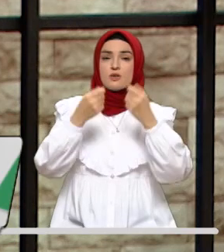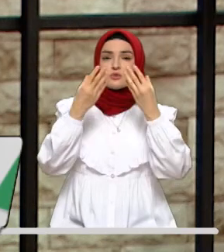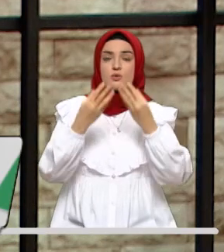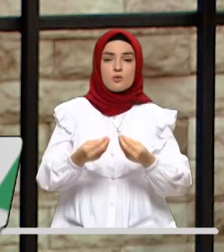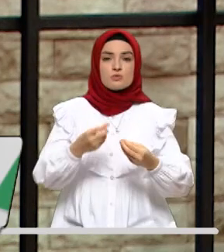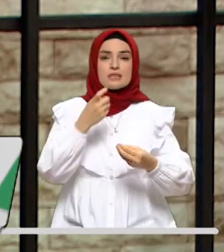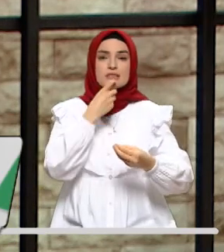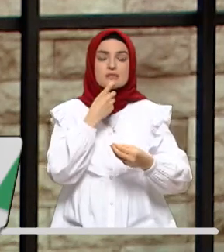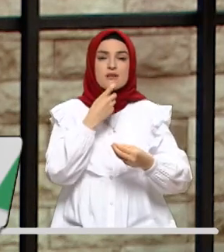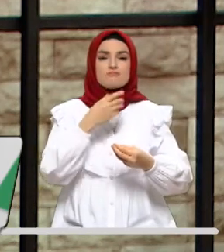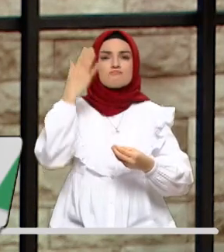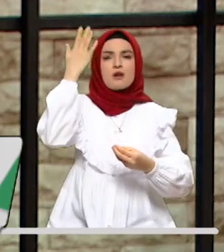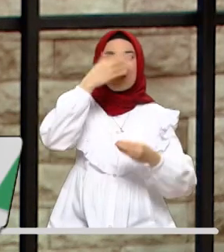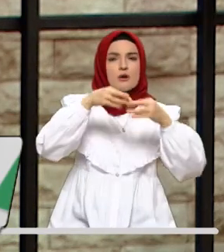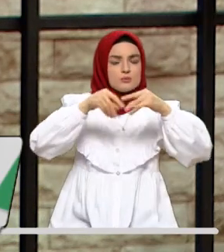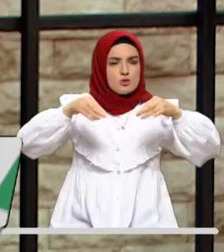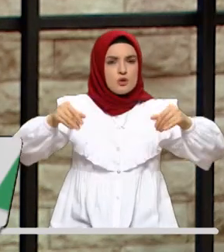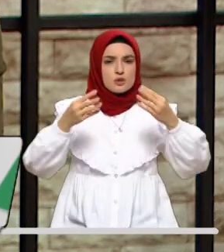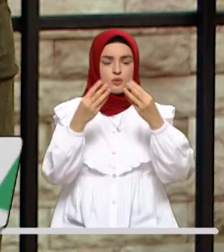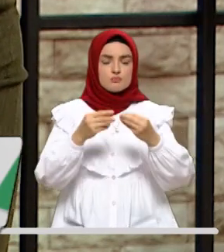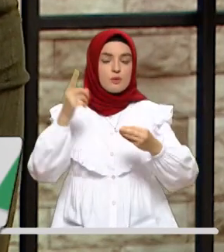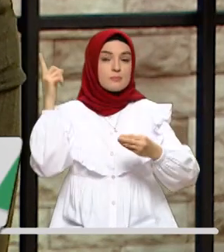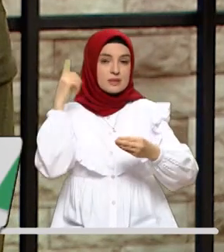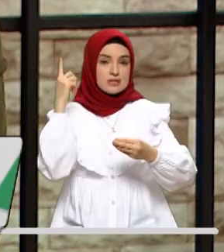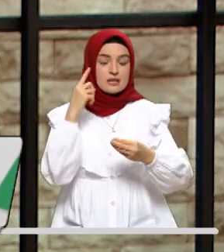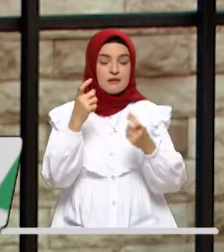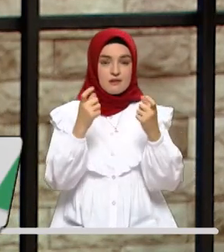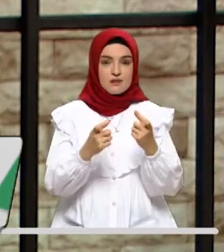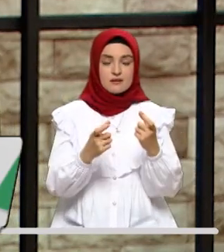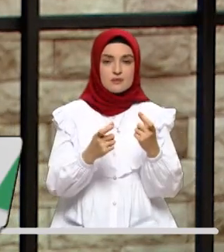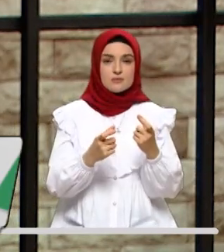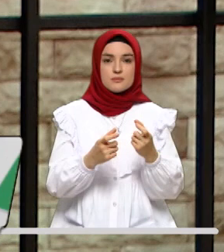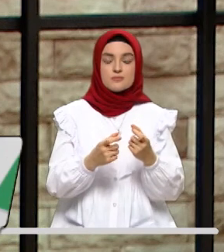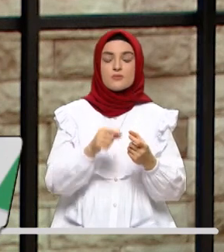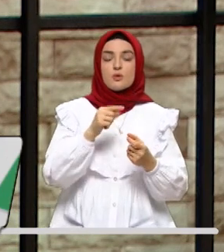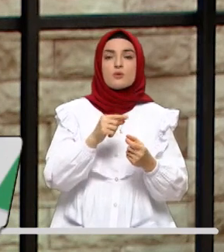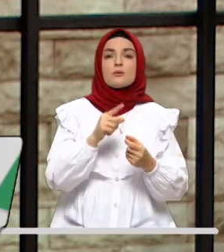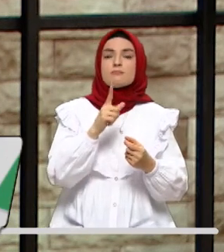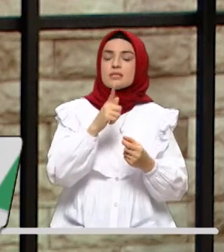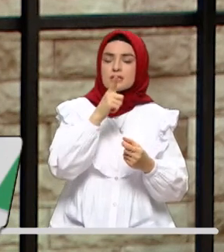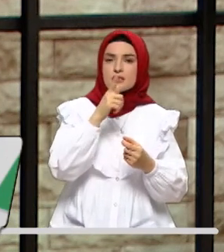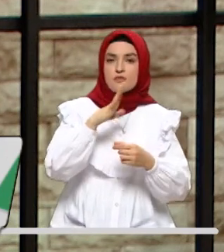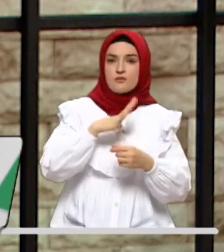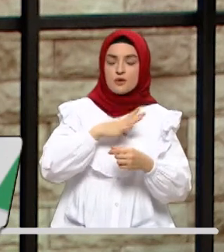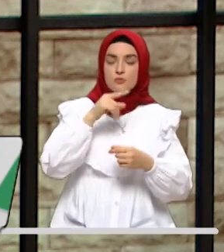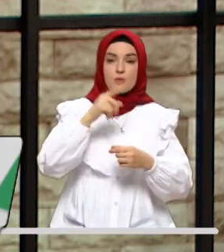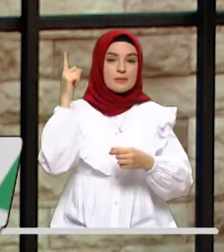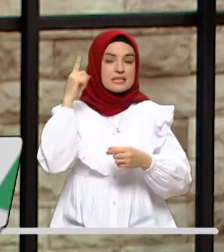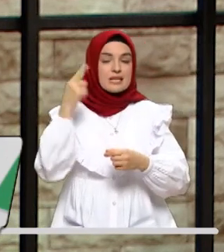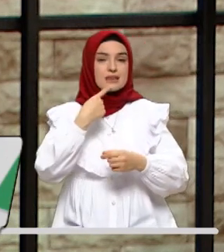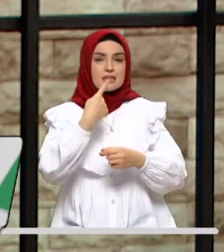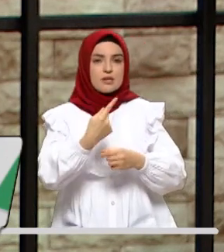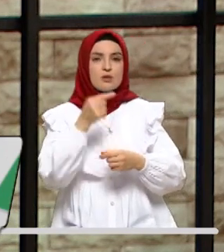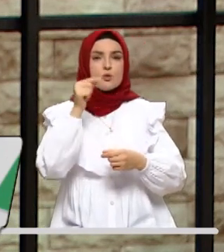Arap çöllerindedir. Medine-i Münevvere'dedir. Onun bir zaten eseri de var. Necid çöllerinde Medine'ye diye. Oradaki Arap